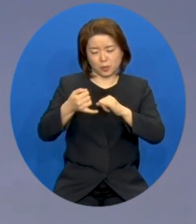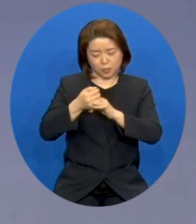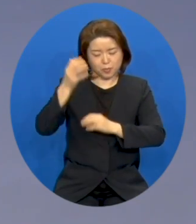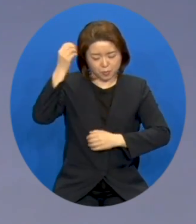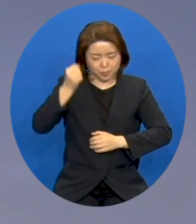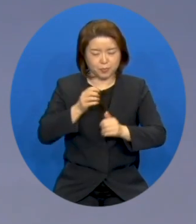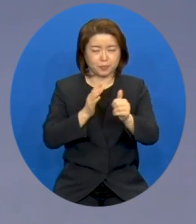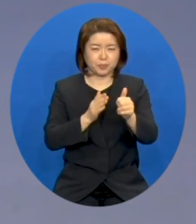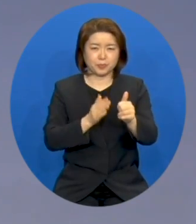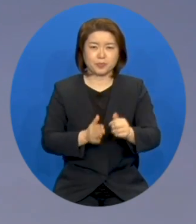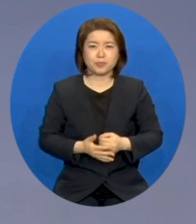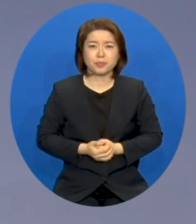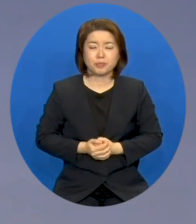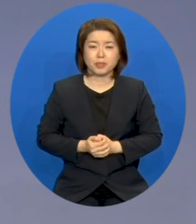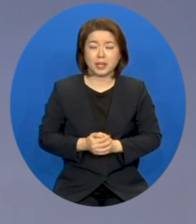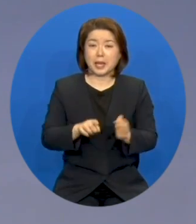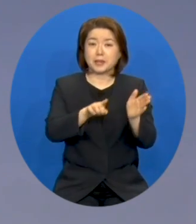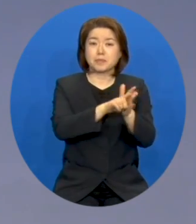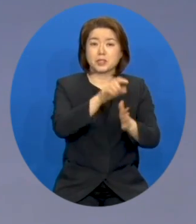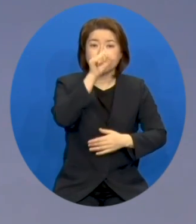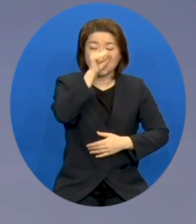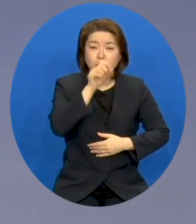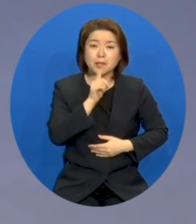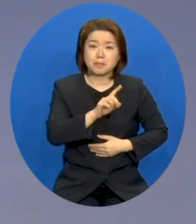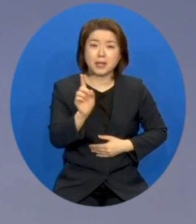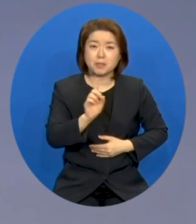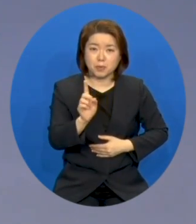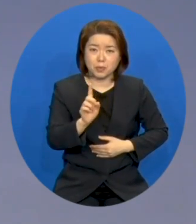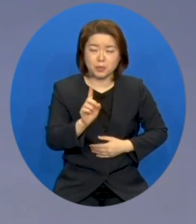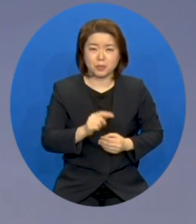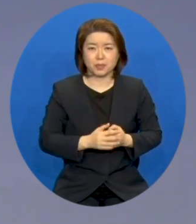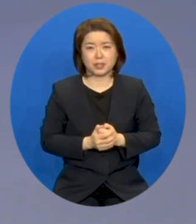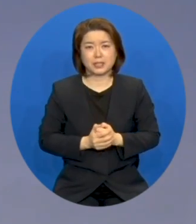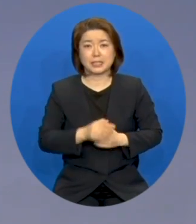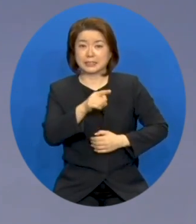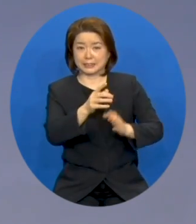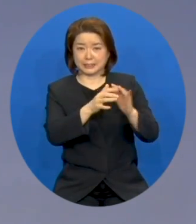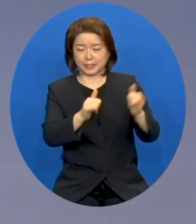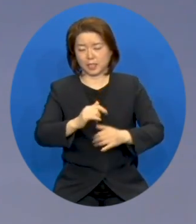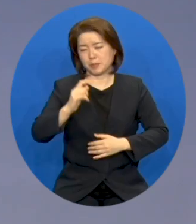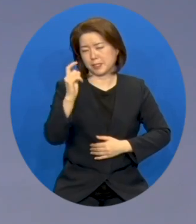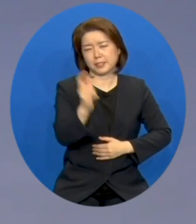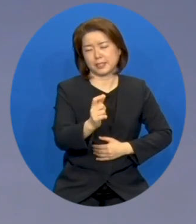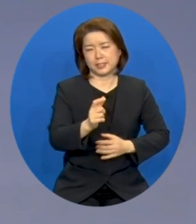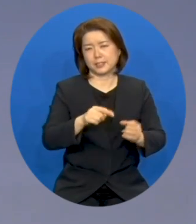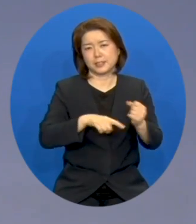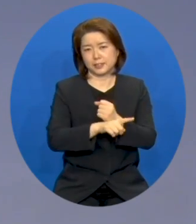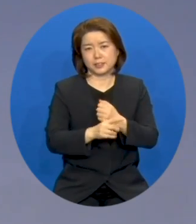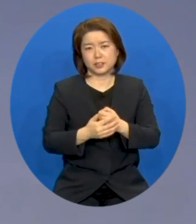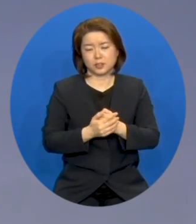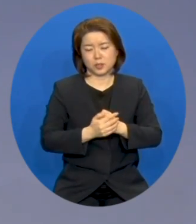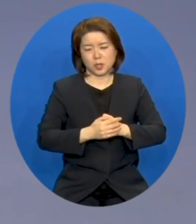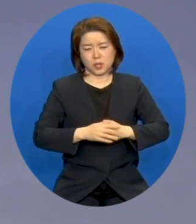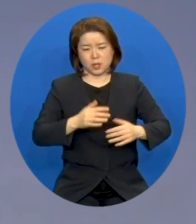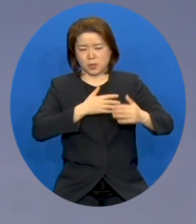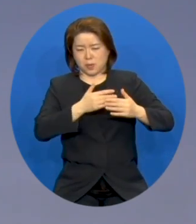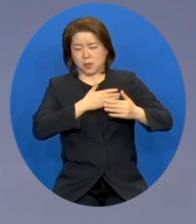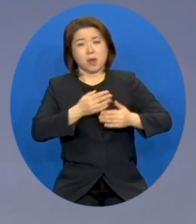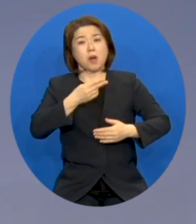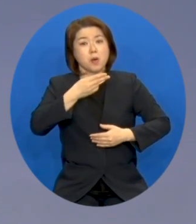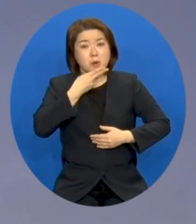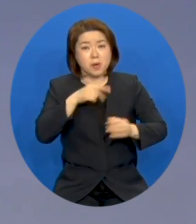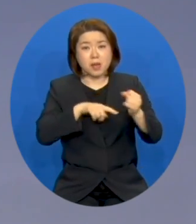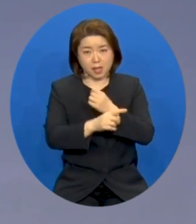합니다. 믿음이 좋다는 말은 그 사람이 강하다는 뜻입니다. 두려움이 없다는